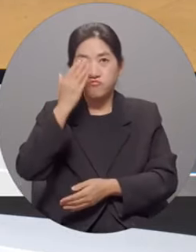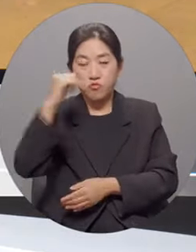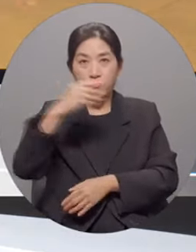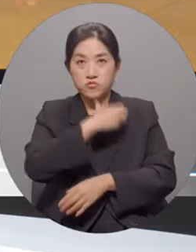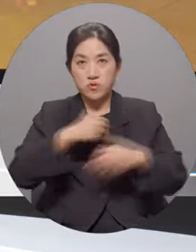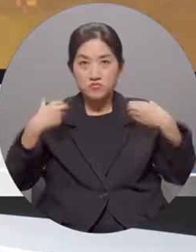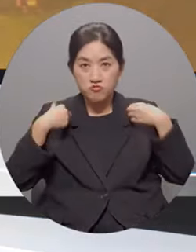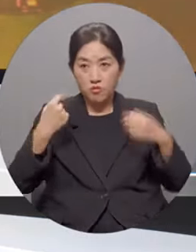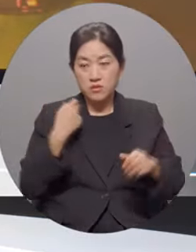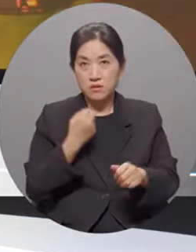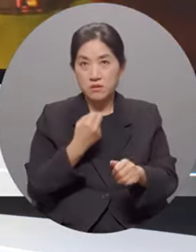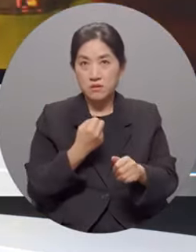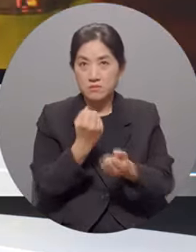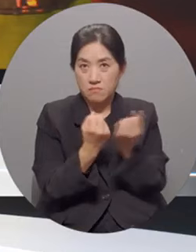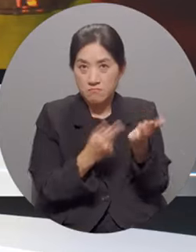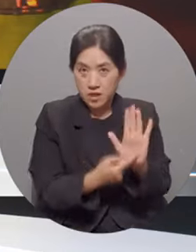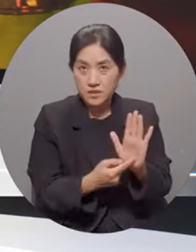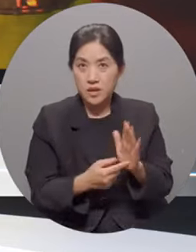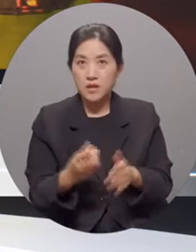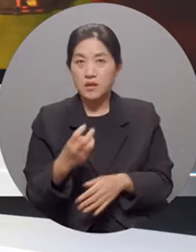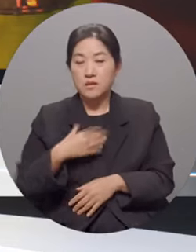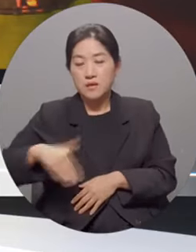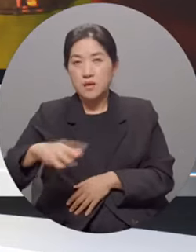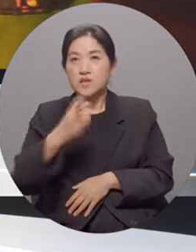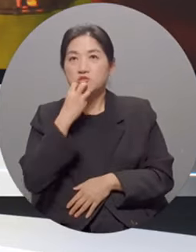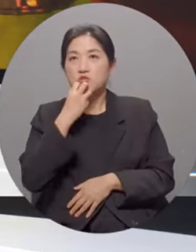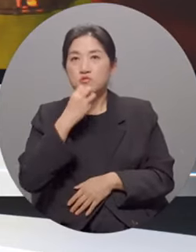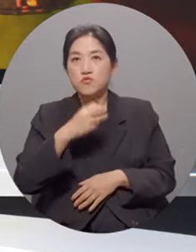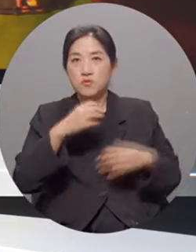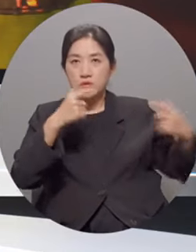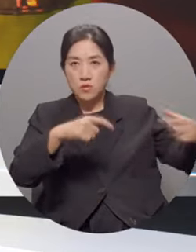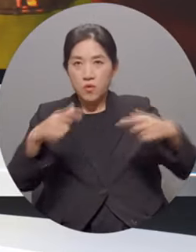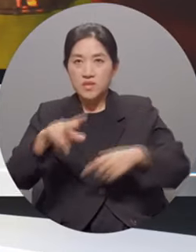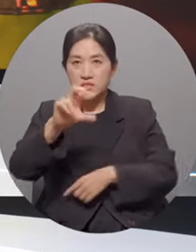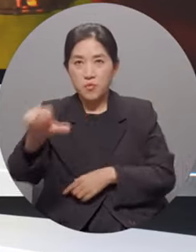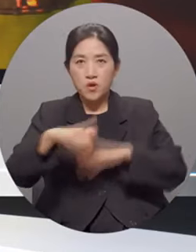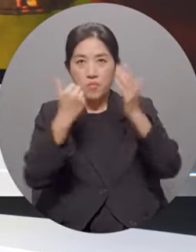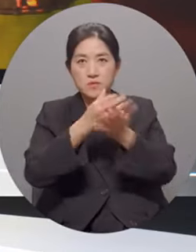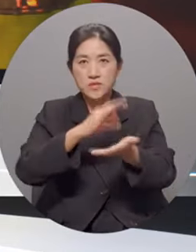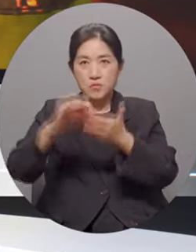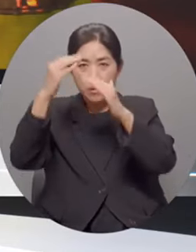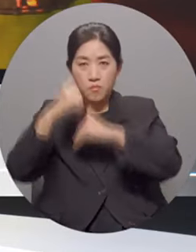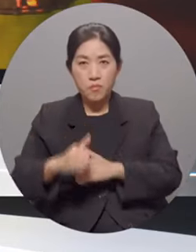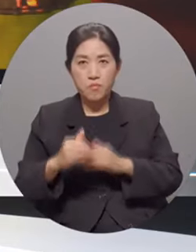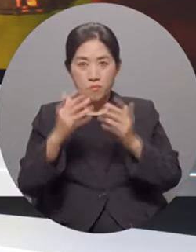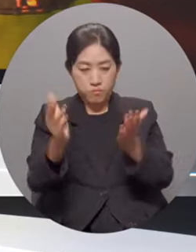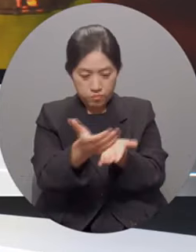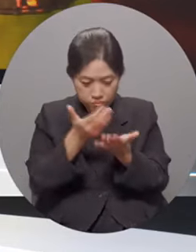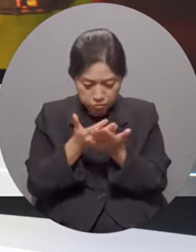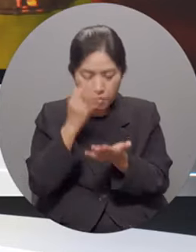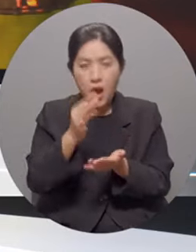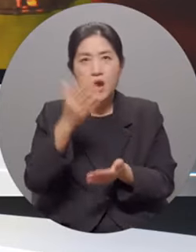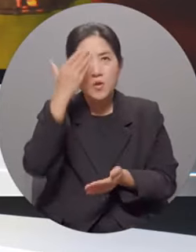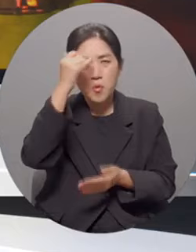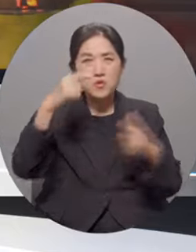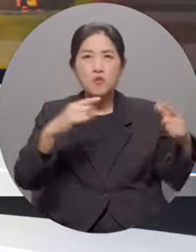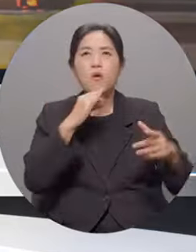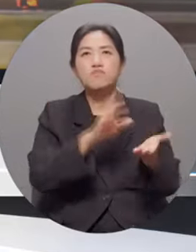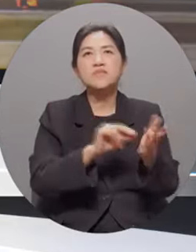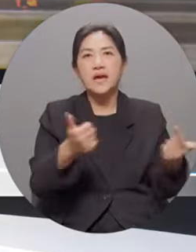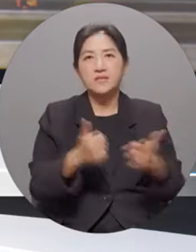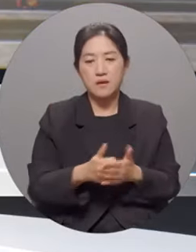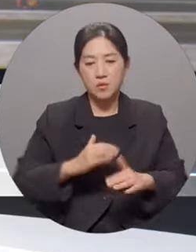저희가 서울 25개 구의 모든 사용 내역을 입수해 분석했더니 용산구만의 문제가 아니었습니다. 도로를